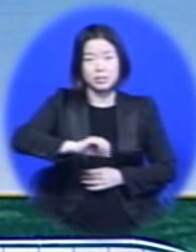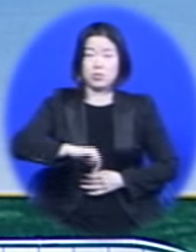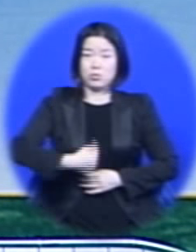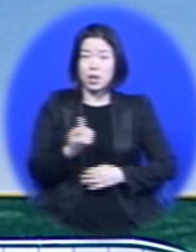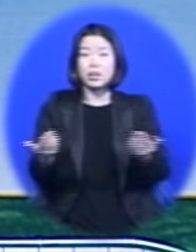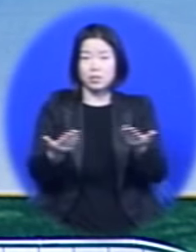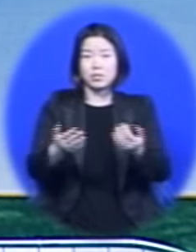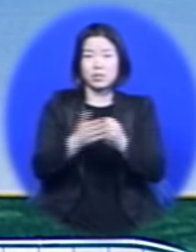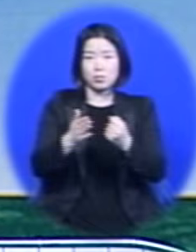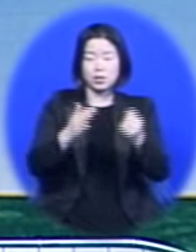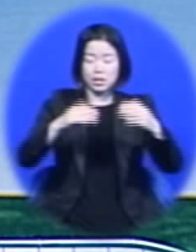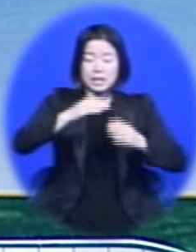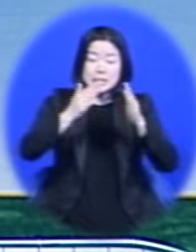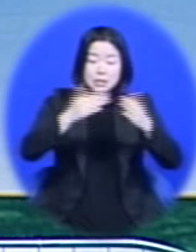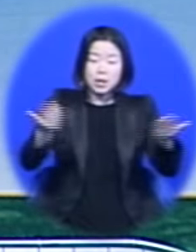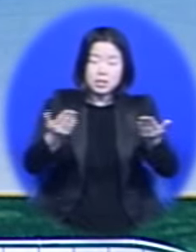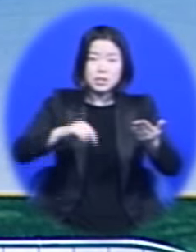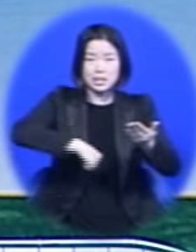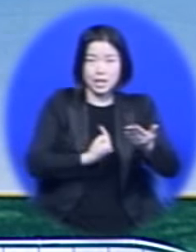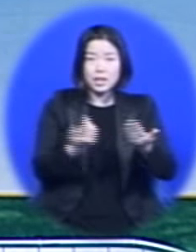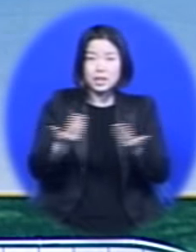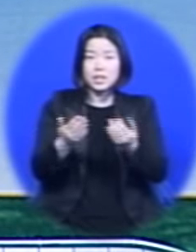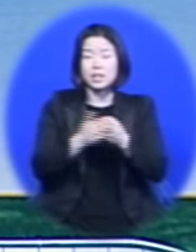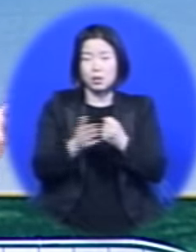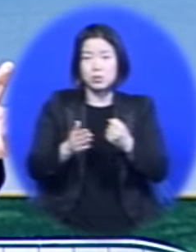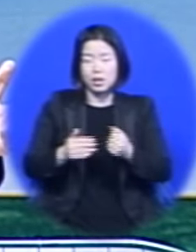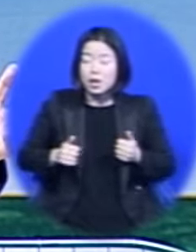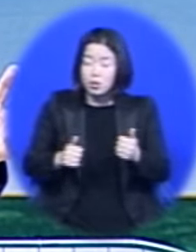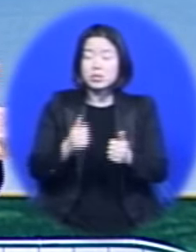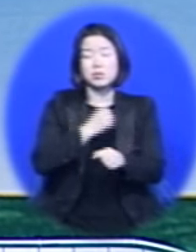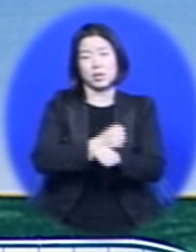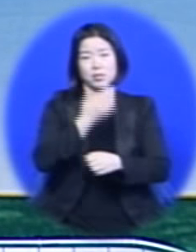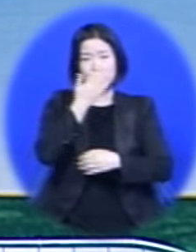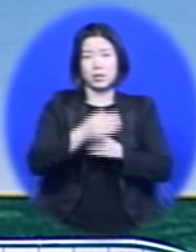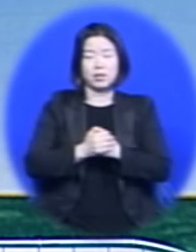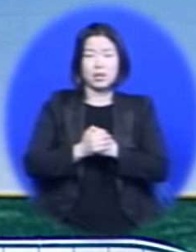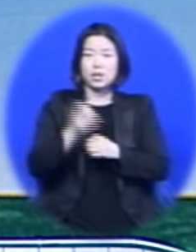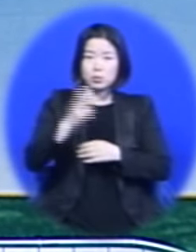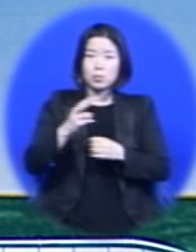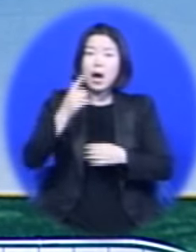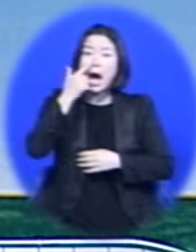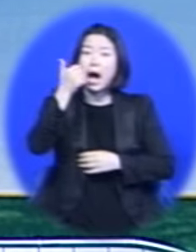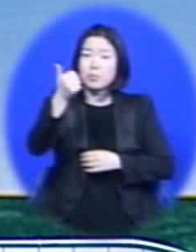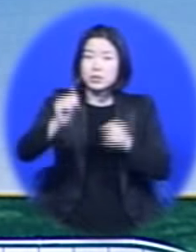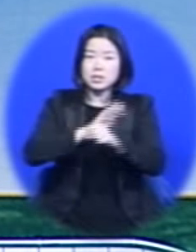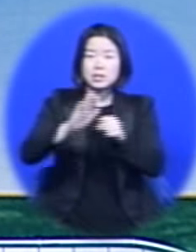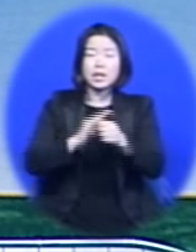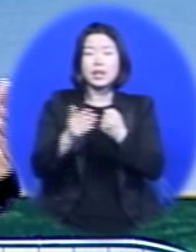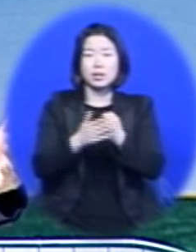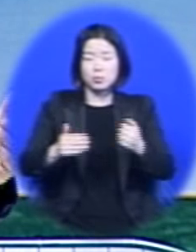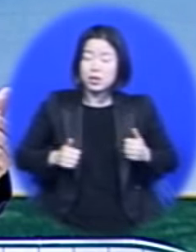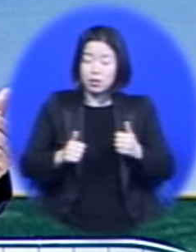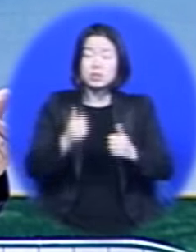일이니까, 집안일이 자기 일이니까 그래서 열심히 할 수 있습니다. 또는 아버지를 사랑하니까 열심히